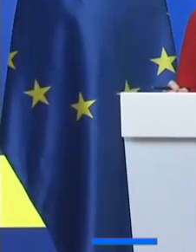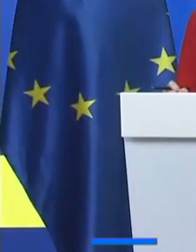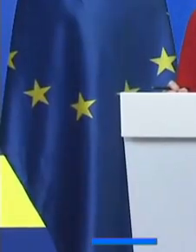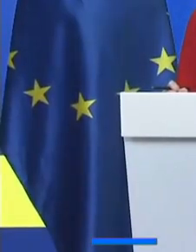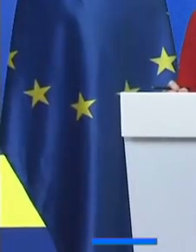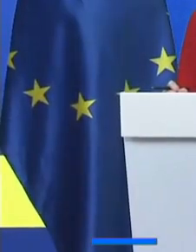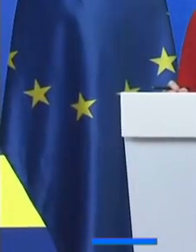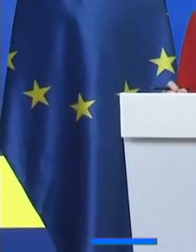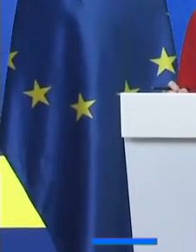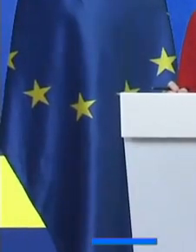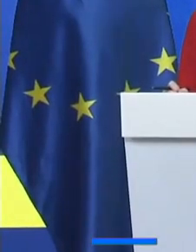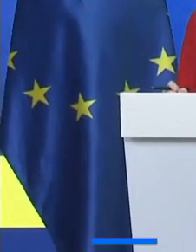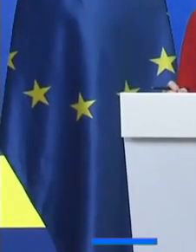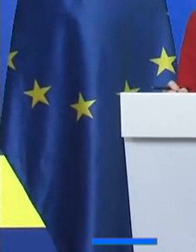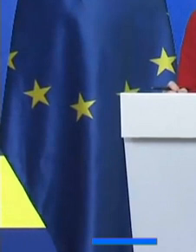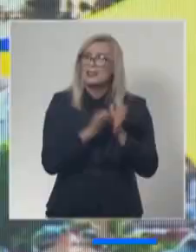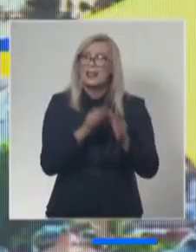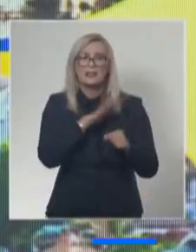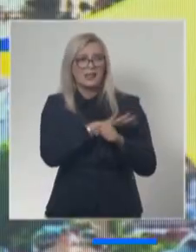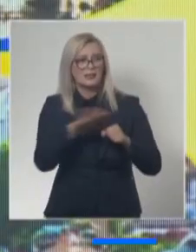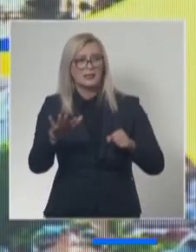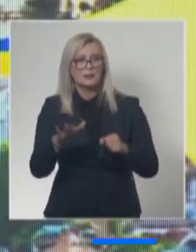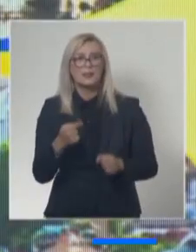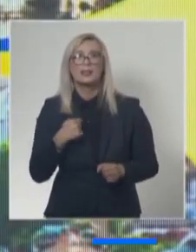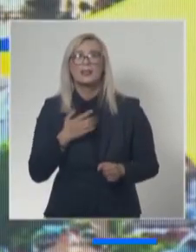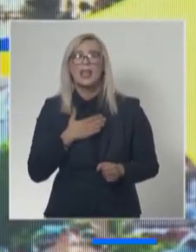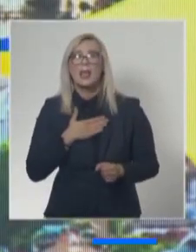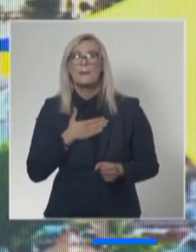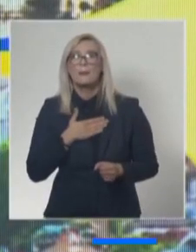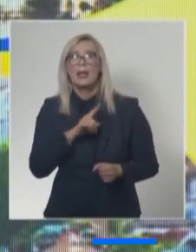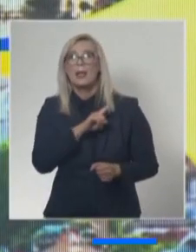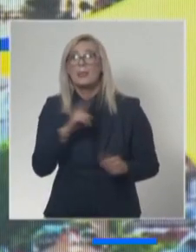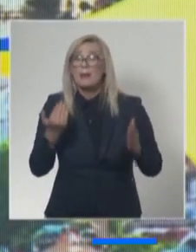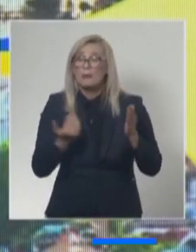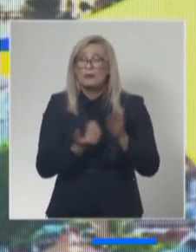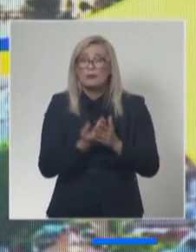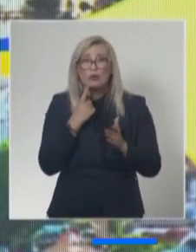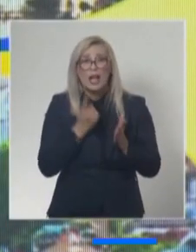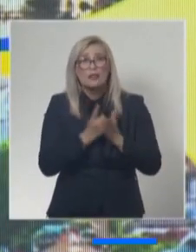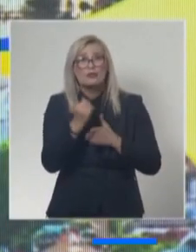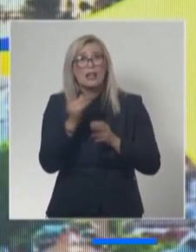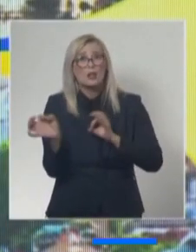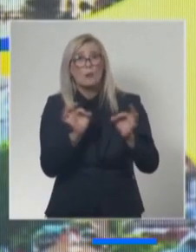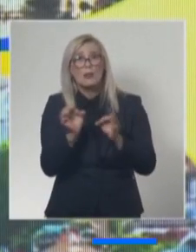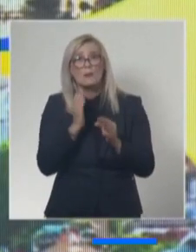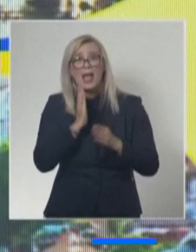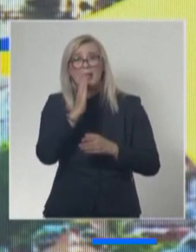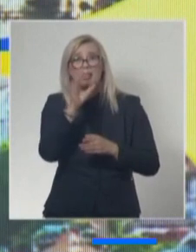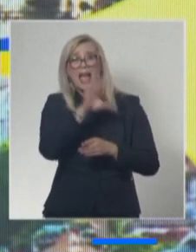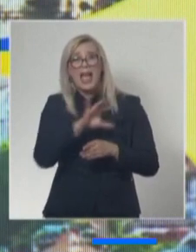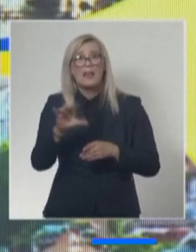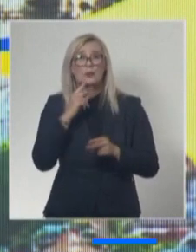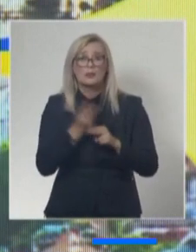ellenzék tiltakozik. Ez a lehetőség nem ismétlődik meg az országunk számára, a parlament döntésén múlhat